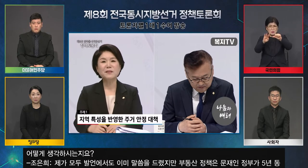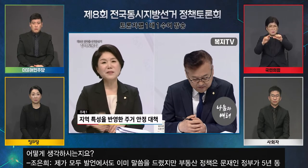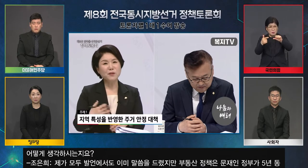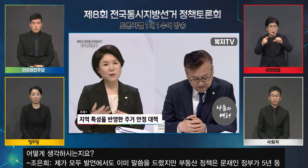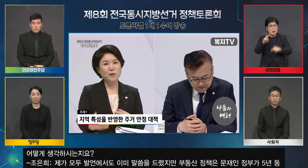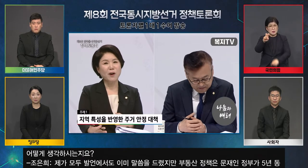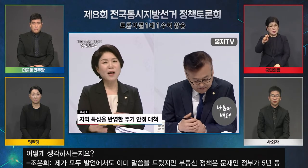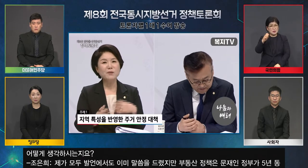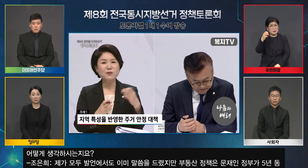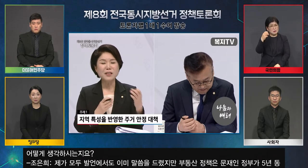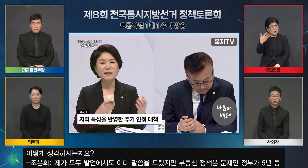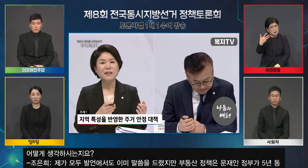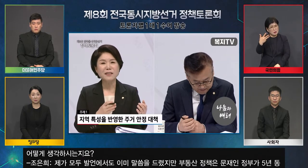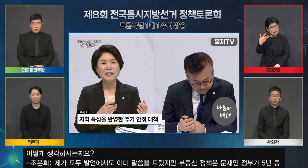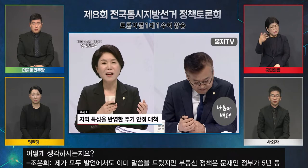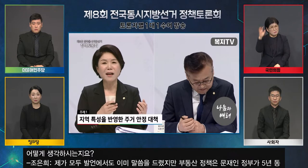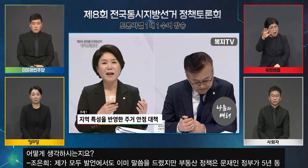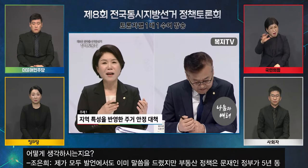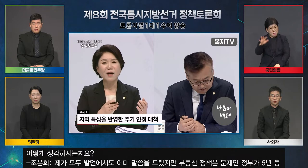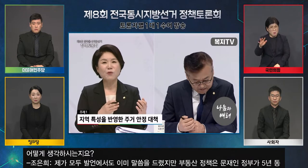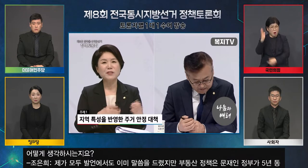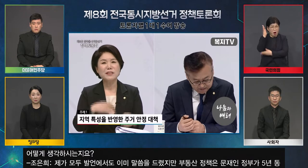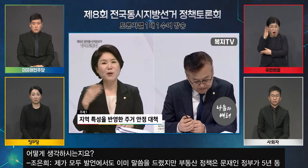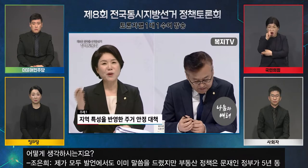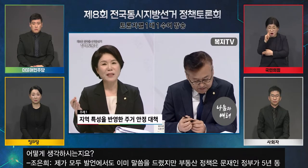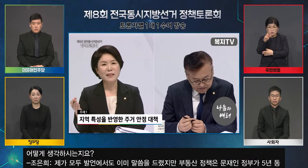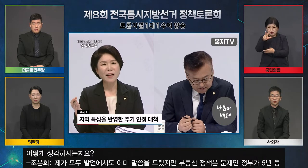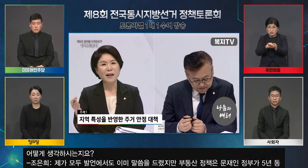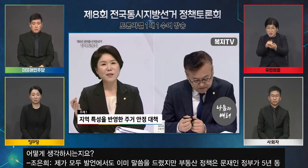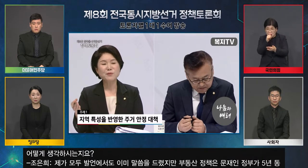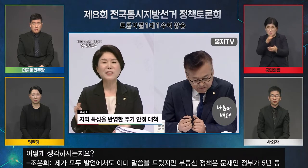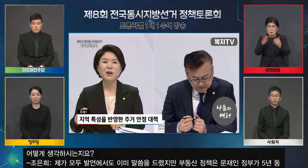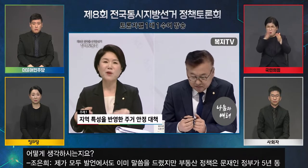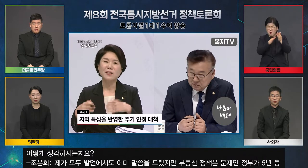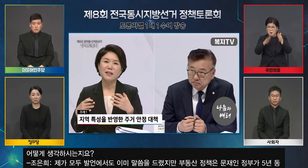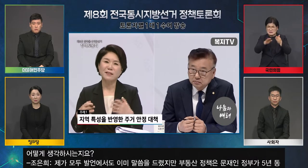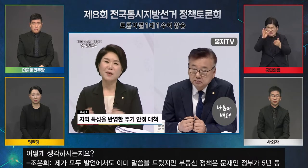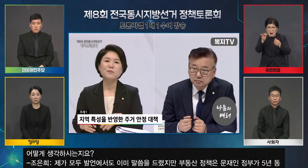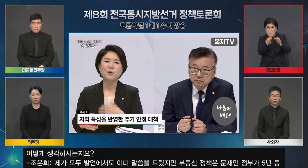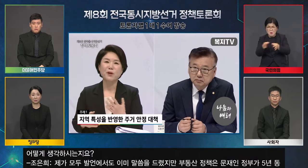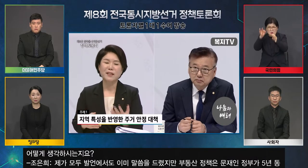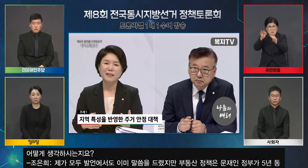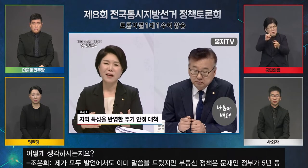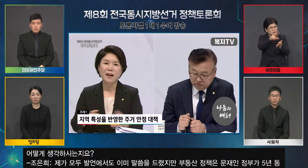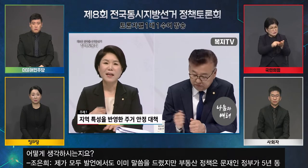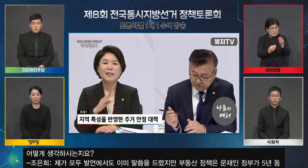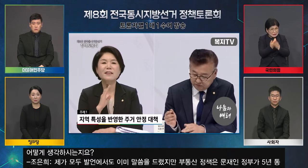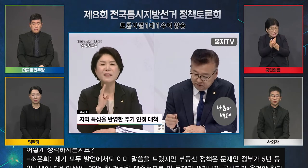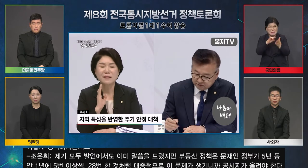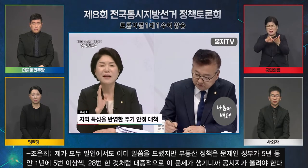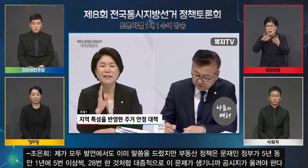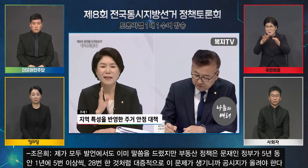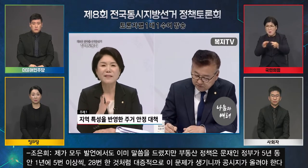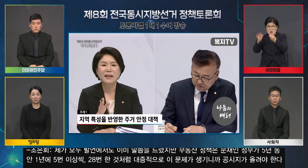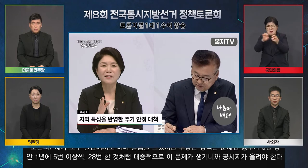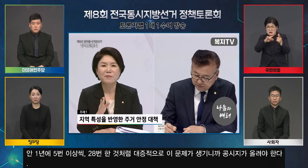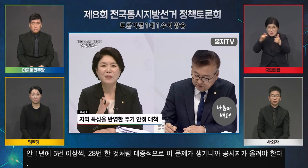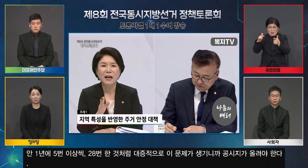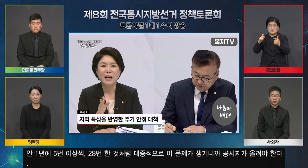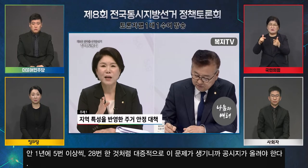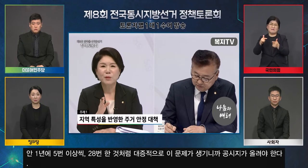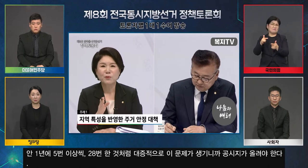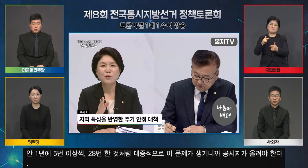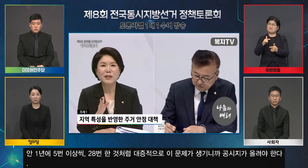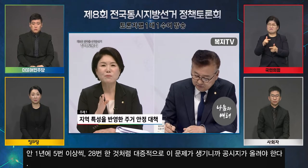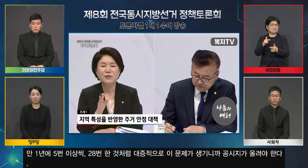것처럼 대중적으로 이 문제가 생기니까 공시지가 올려야 된다. 이 문제가 올려야 되니까 세금도 올려야 된다. 이렇게 해서는 안 된다는